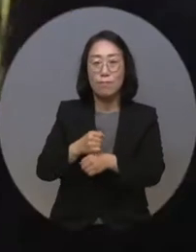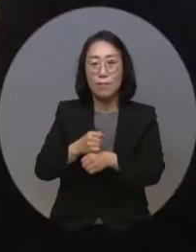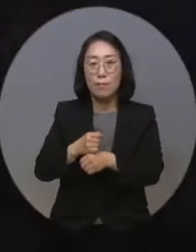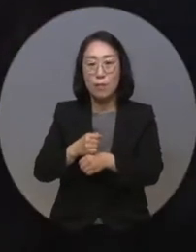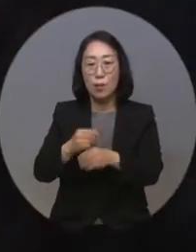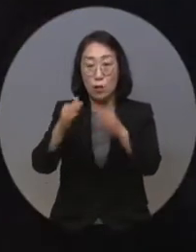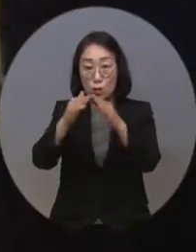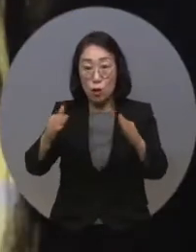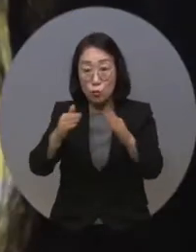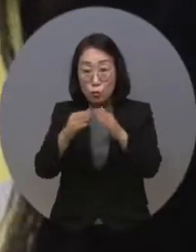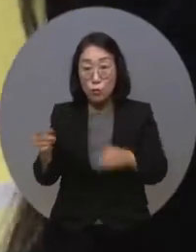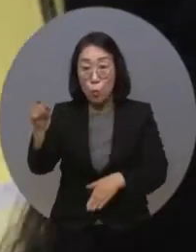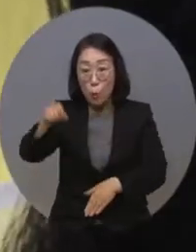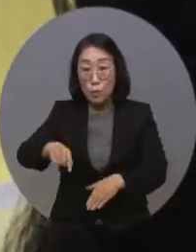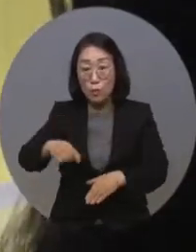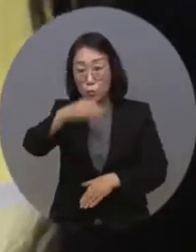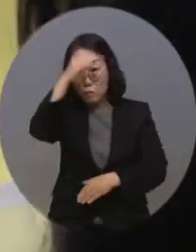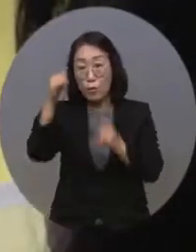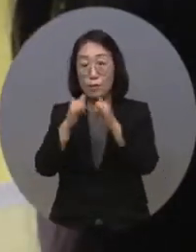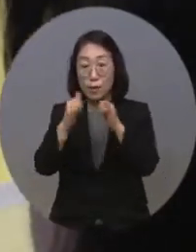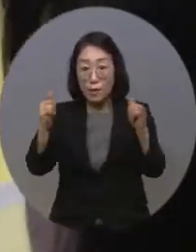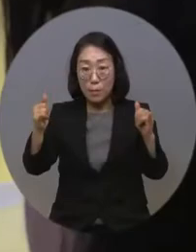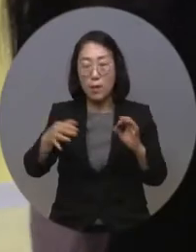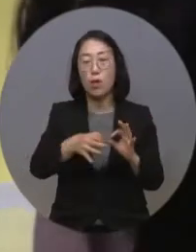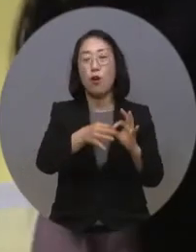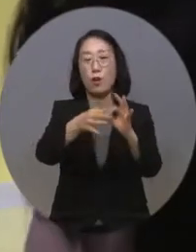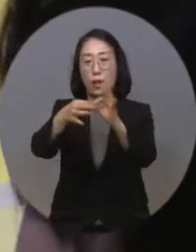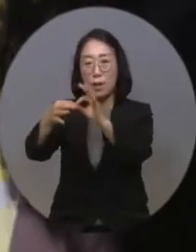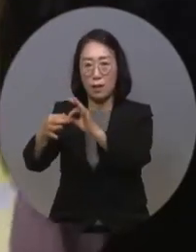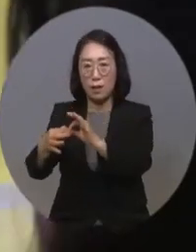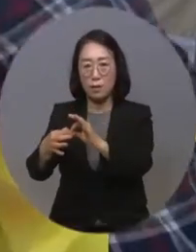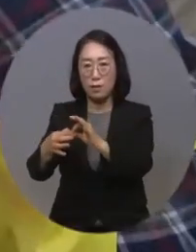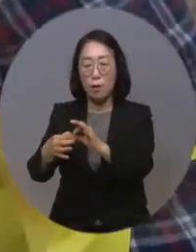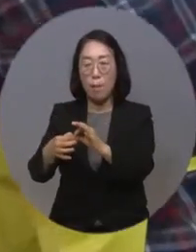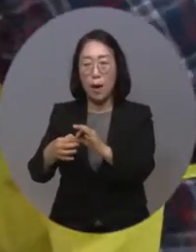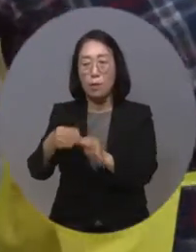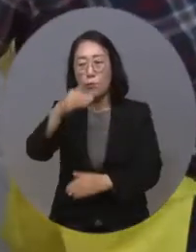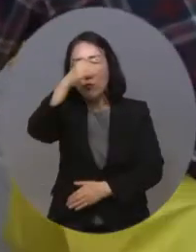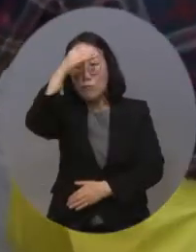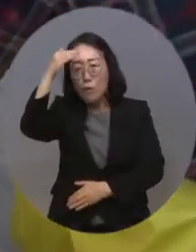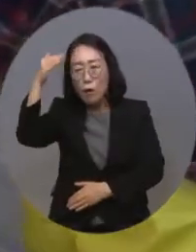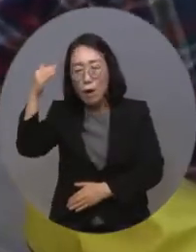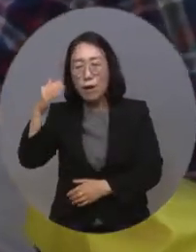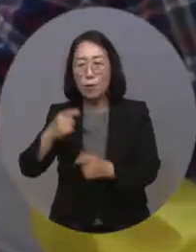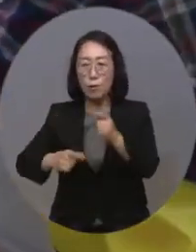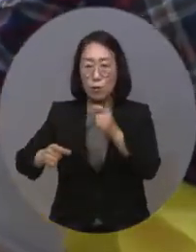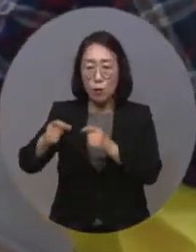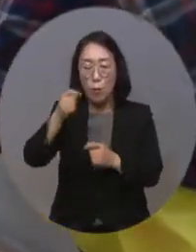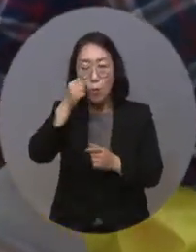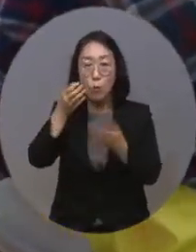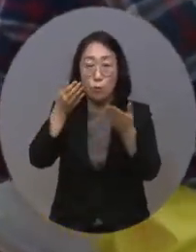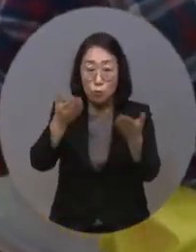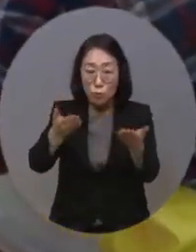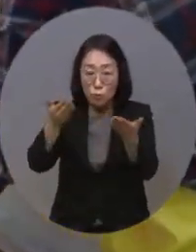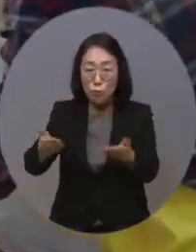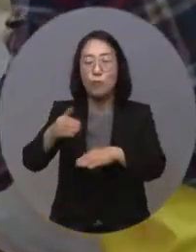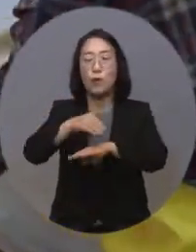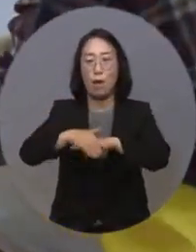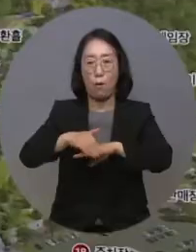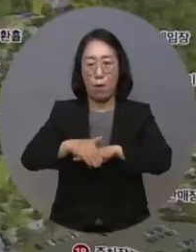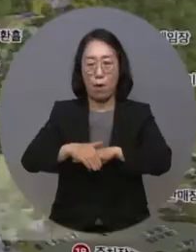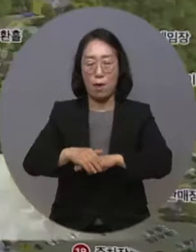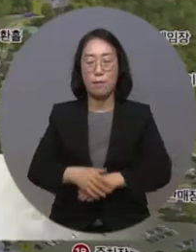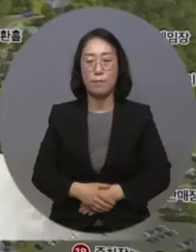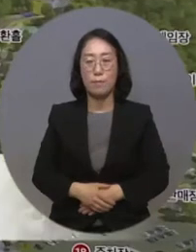임실군 의 주요 관광지 까지 연계하여 더 많은 볼거리를 제공하는 토털 관광을 실현할 계획입니다